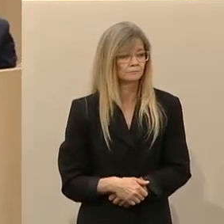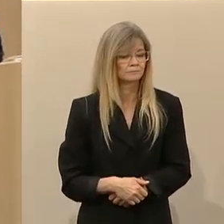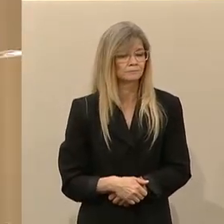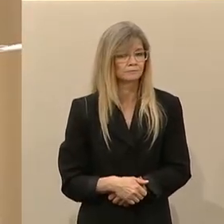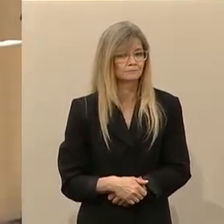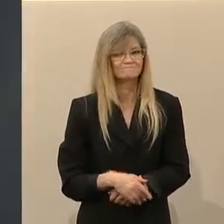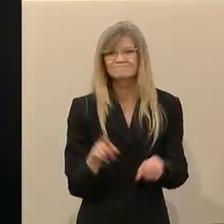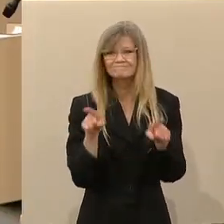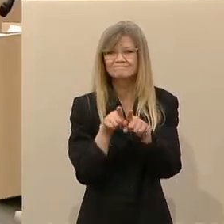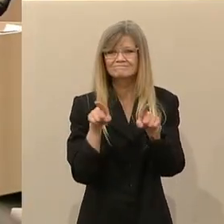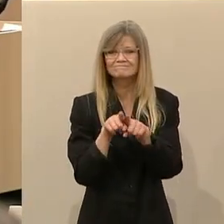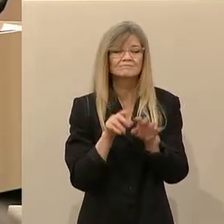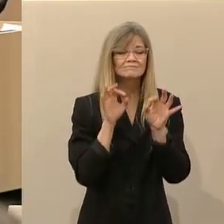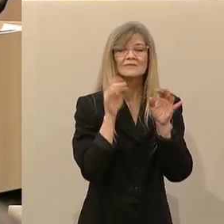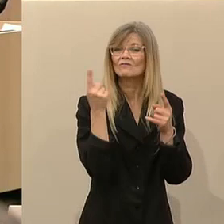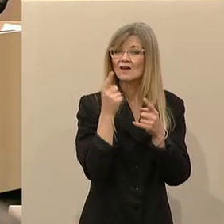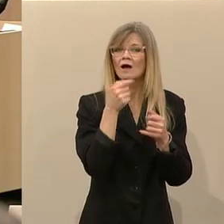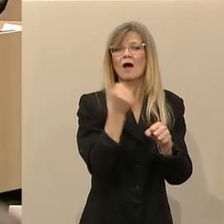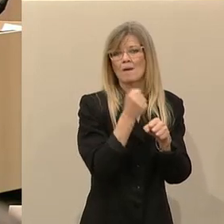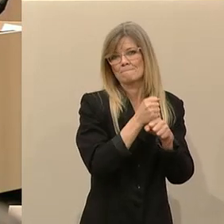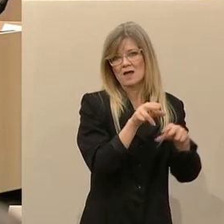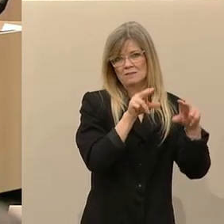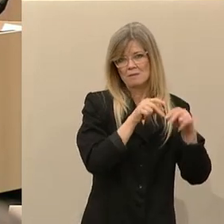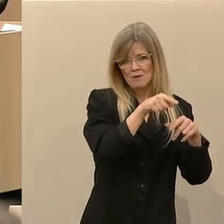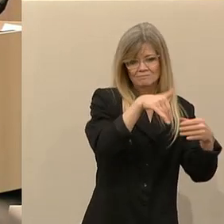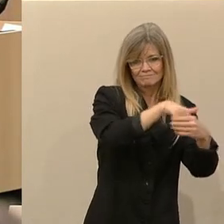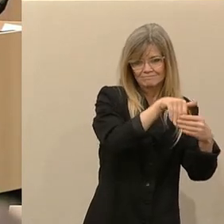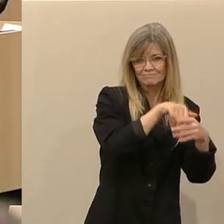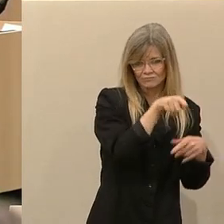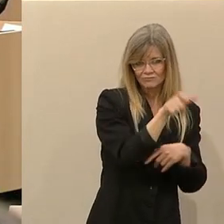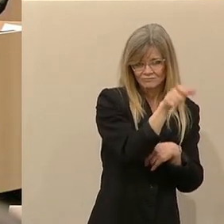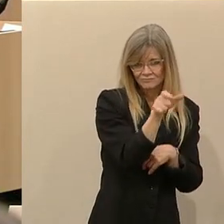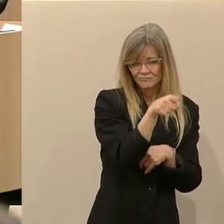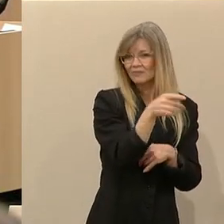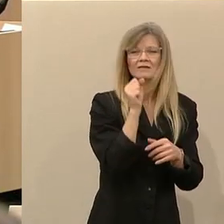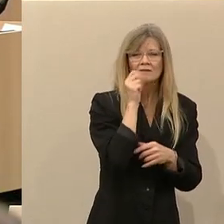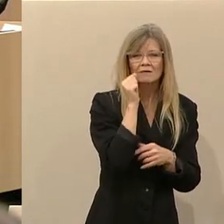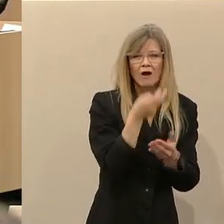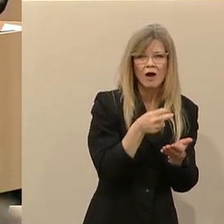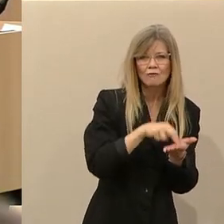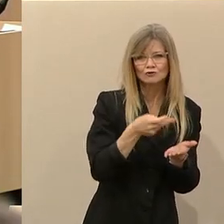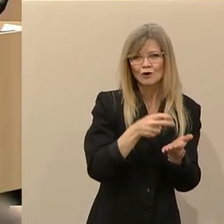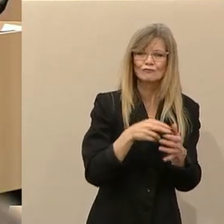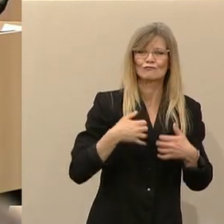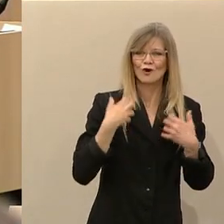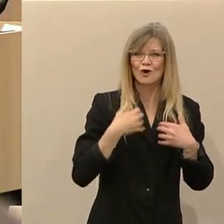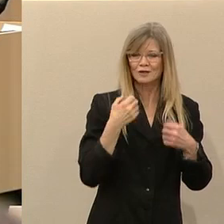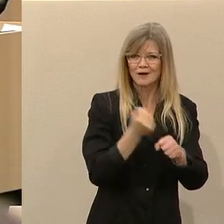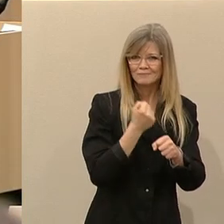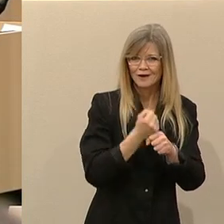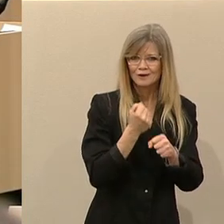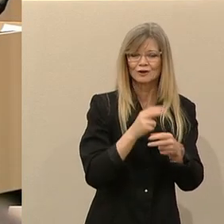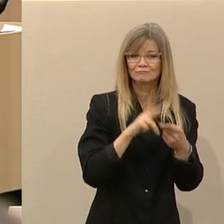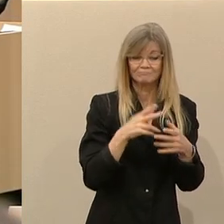Das Gleiche gilt für die Arbeitnehmer, die Tag für Tag aufstehen, mit Freude einer Tätigkeit nachgehen und aus eigener Kraft etwas schaffen und ihre Steuern